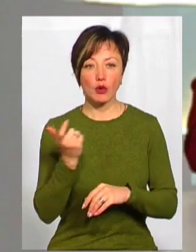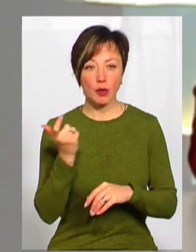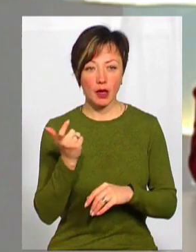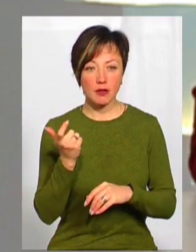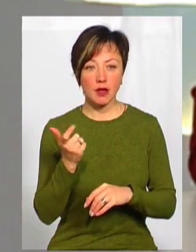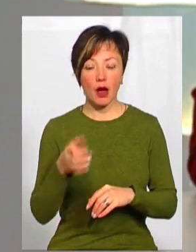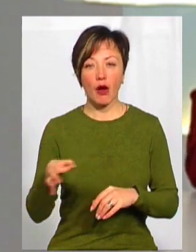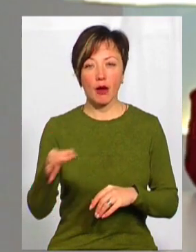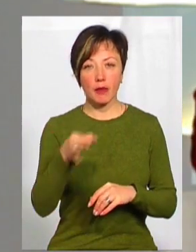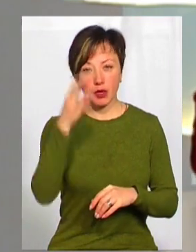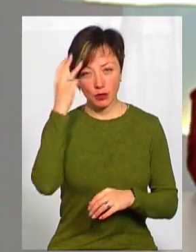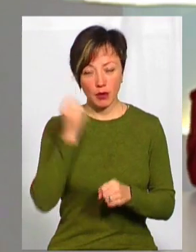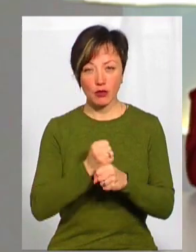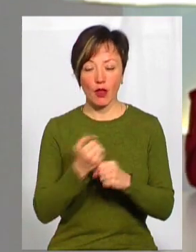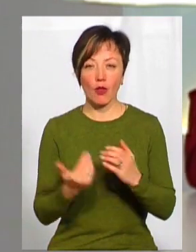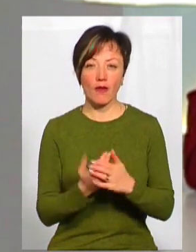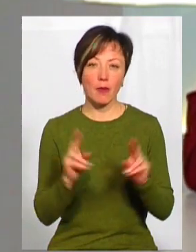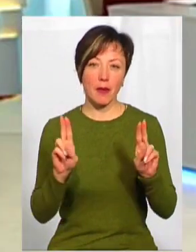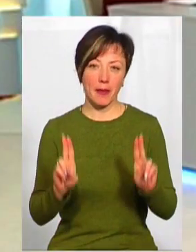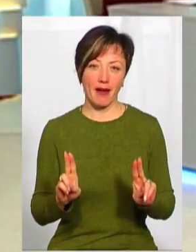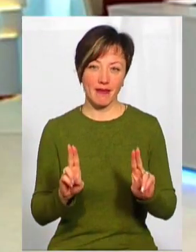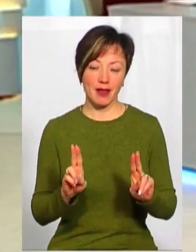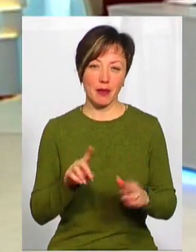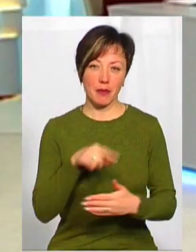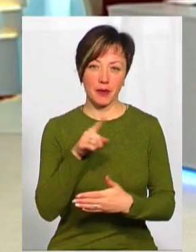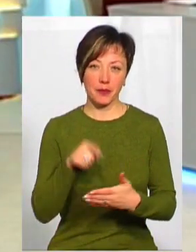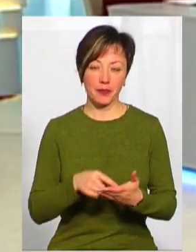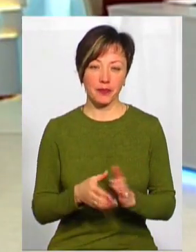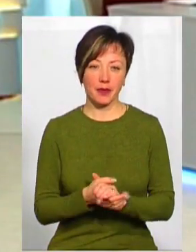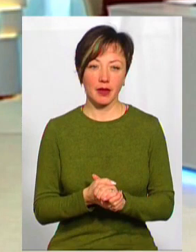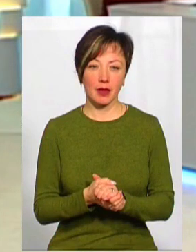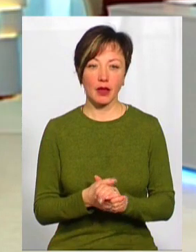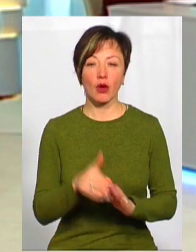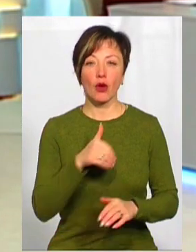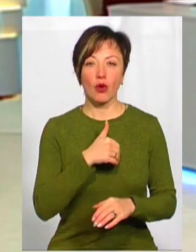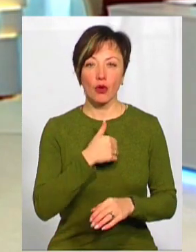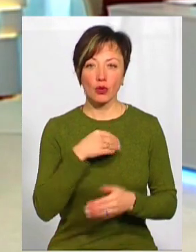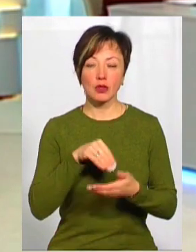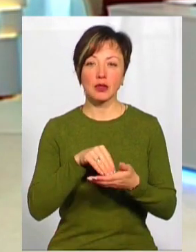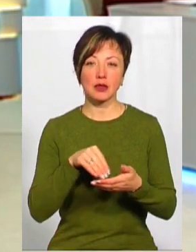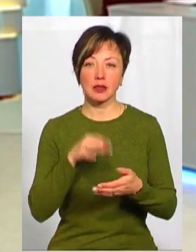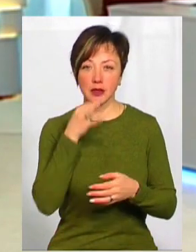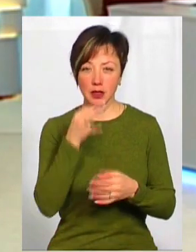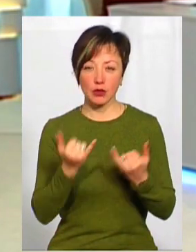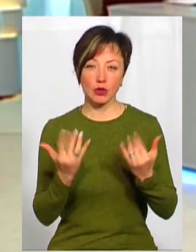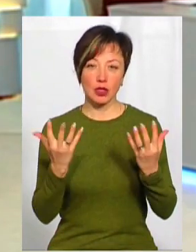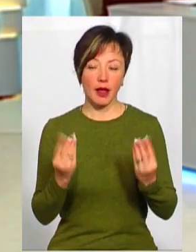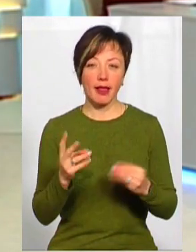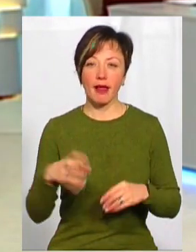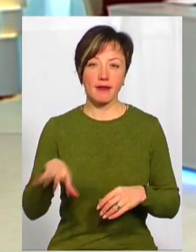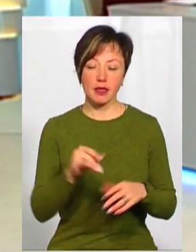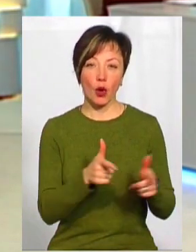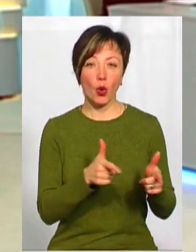господарства Хмельниччини працювати за новими правилами? Ну, я хочу констатувати, на жаль, на сьогоднішній день не